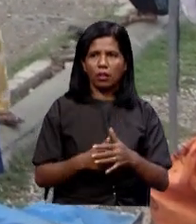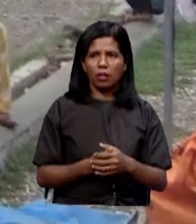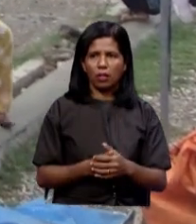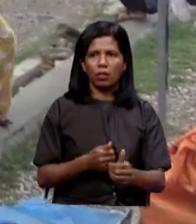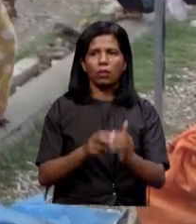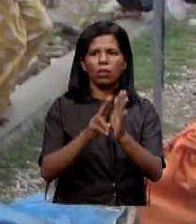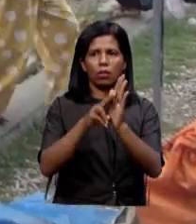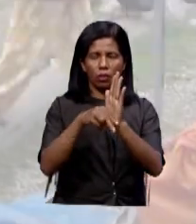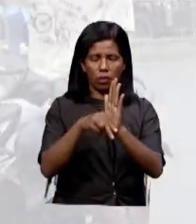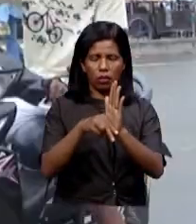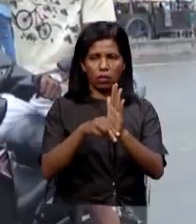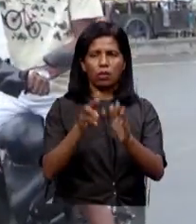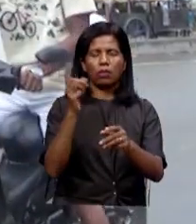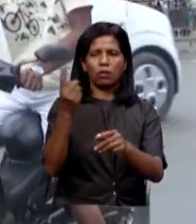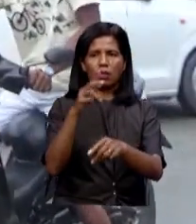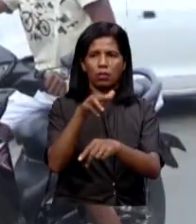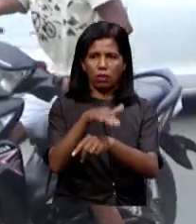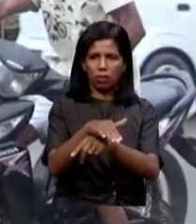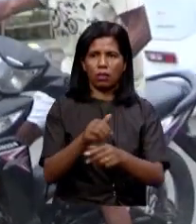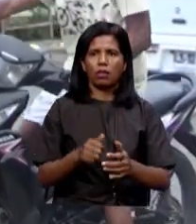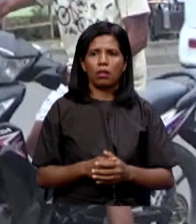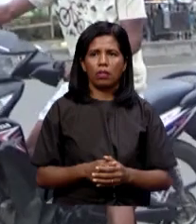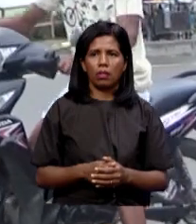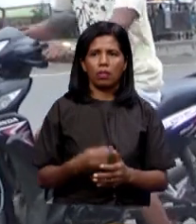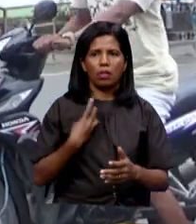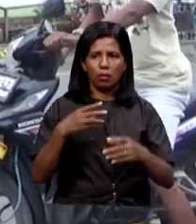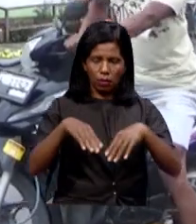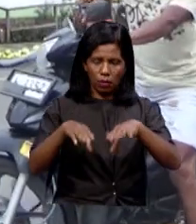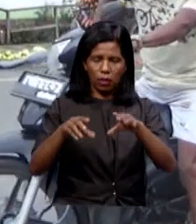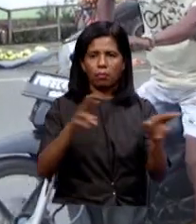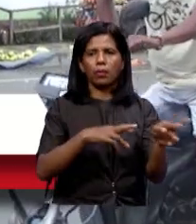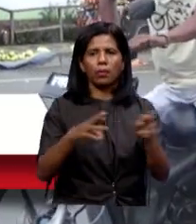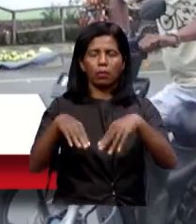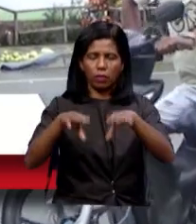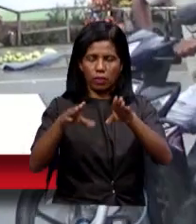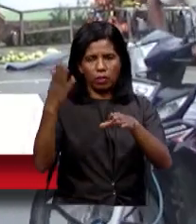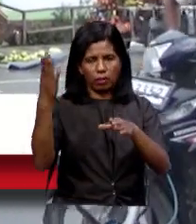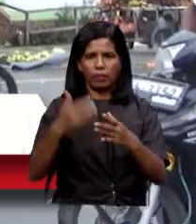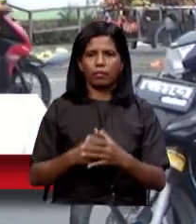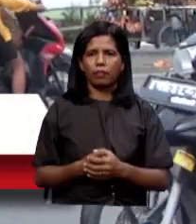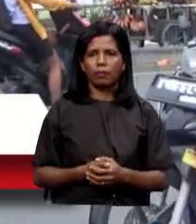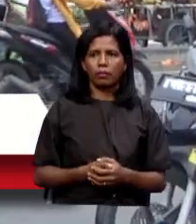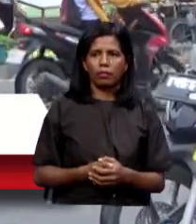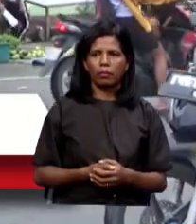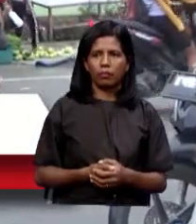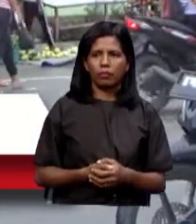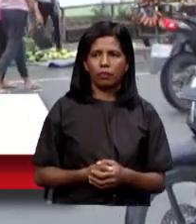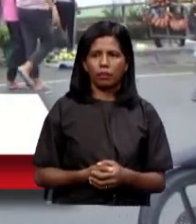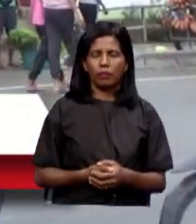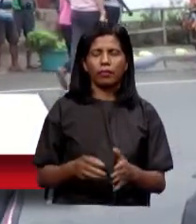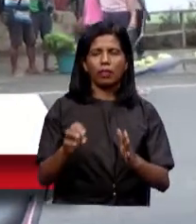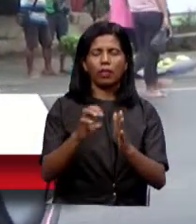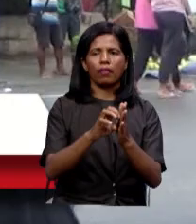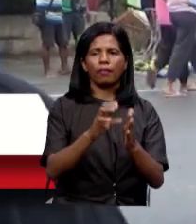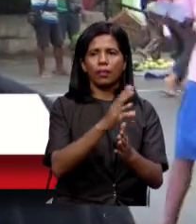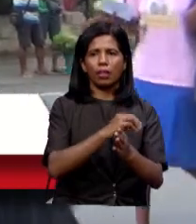de, dorai de. Iya ne mah dia kare gena ba iya ambil ban prontu ban ba. Harga kare gister lo ke pasar murah